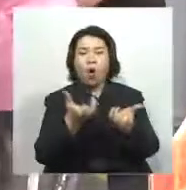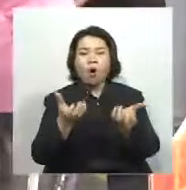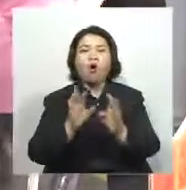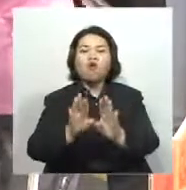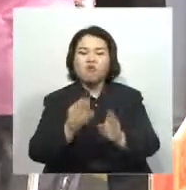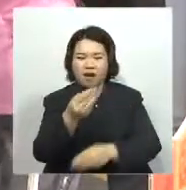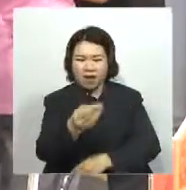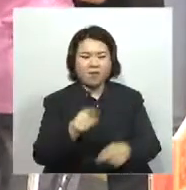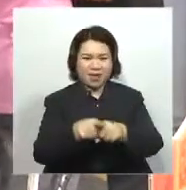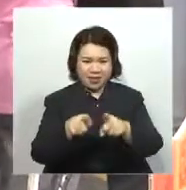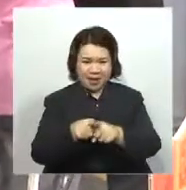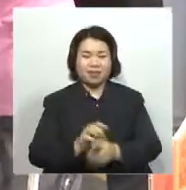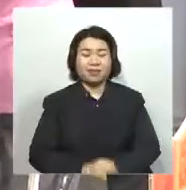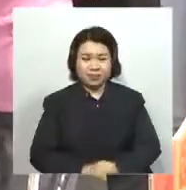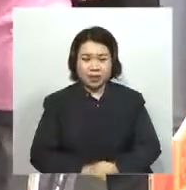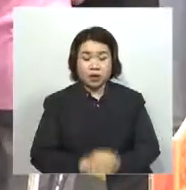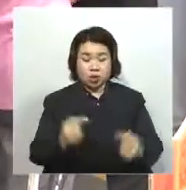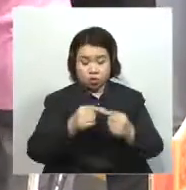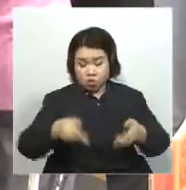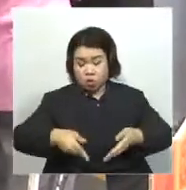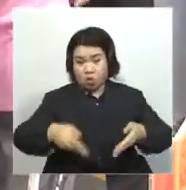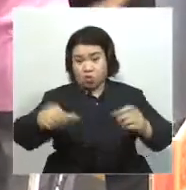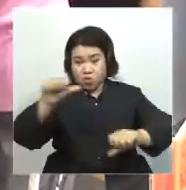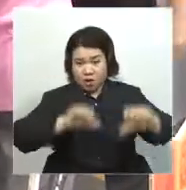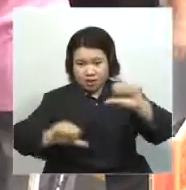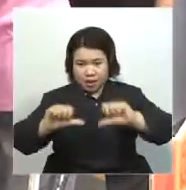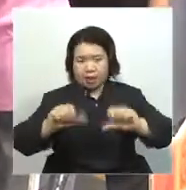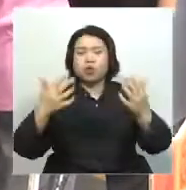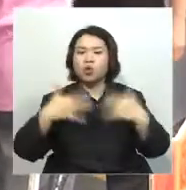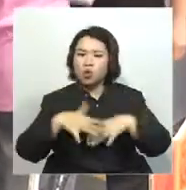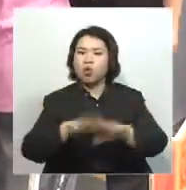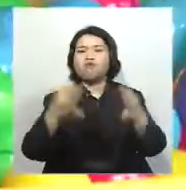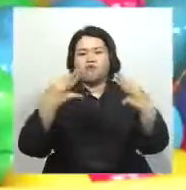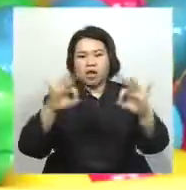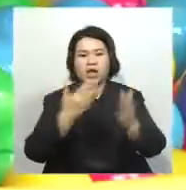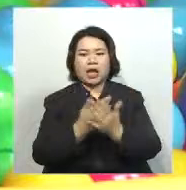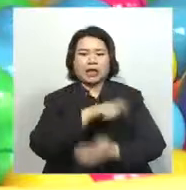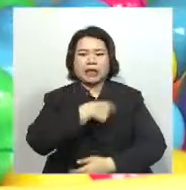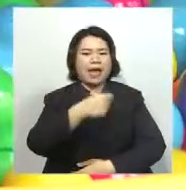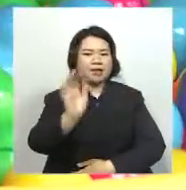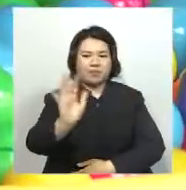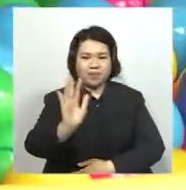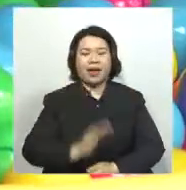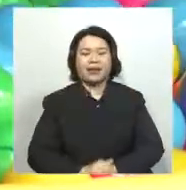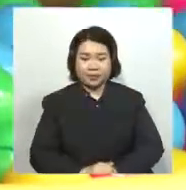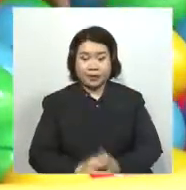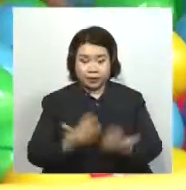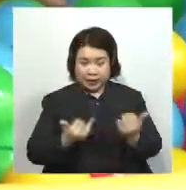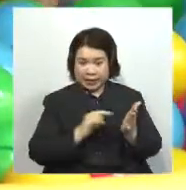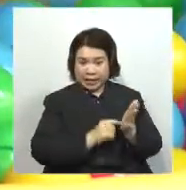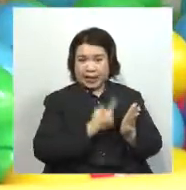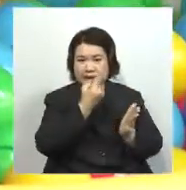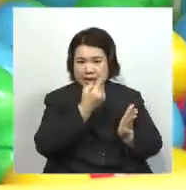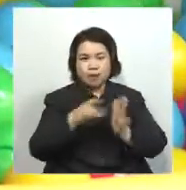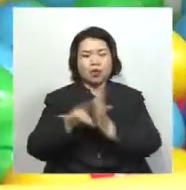ของที่ระลึกภายในงานอีกด้วยสำหรับถนนสายวิทย์เขาเปิดให้ร่วมกิจกรรมฟรีไม่เสียค่าใช้จ่ายนะคะตั้งแต่วันนี้